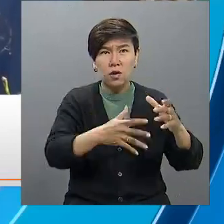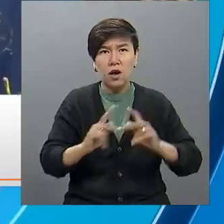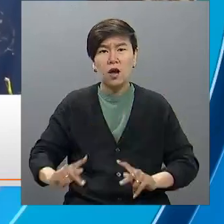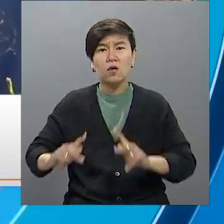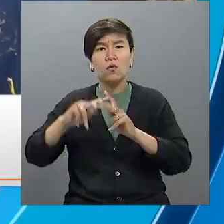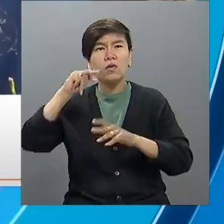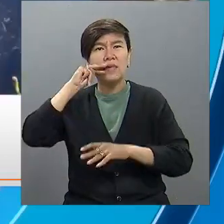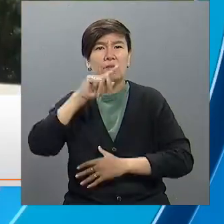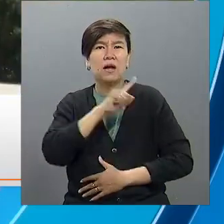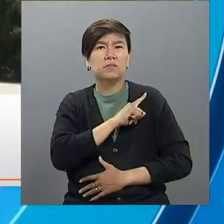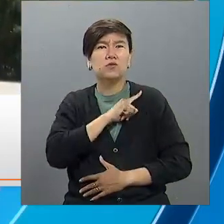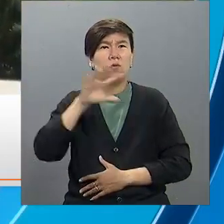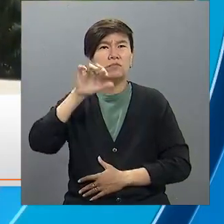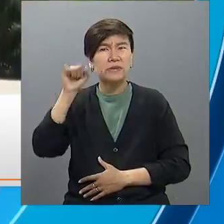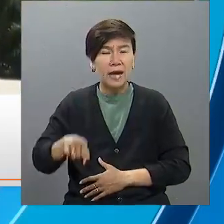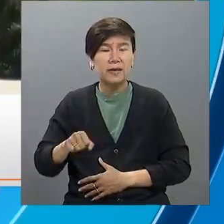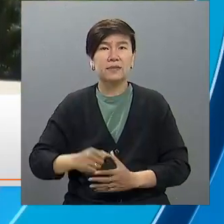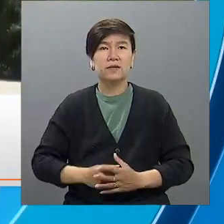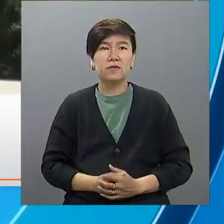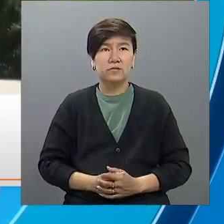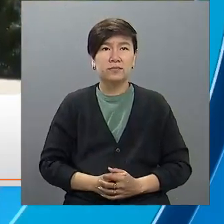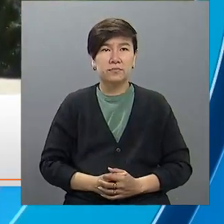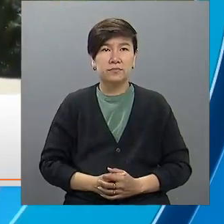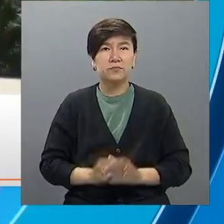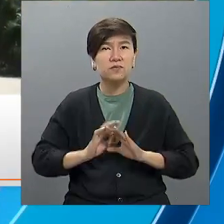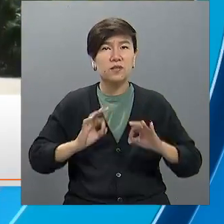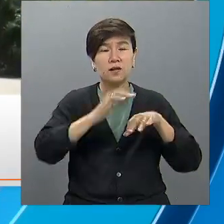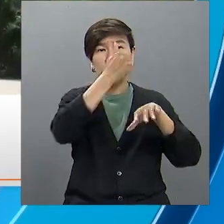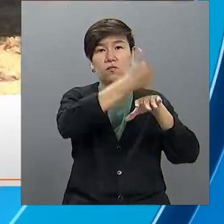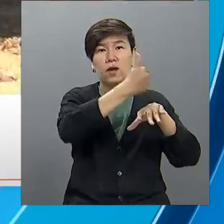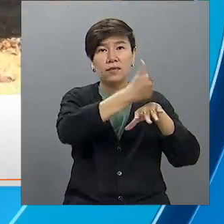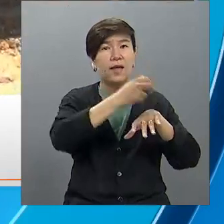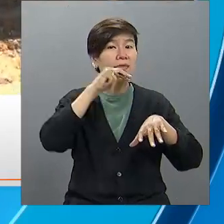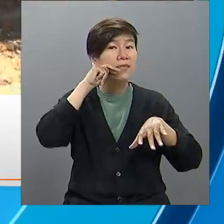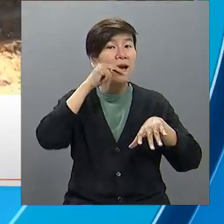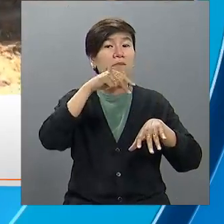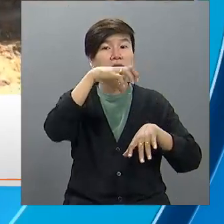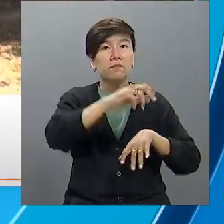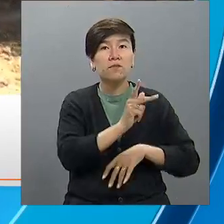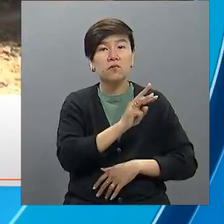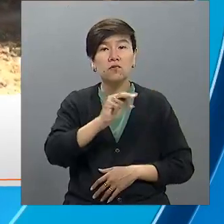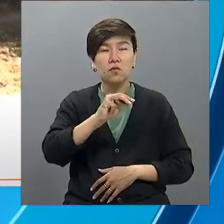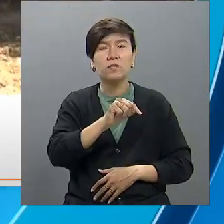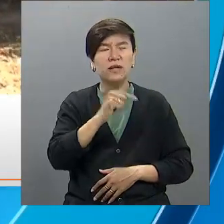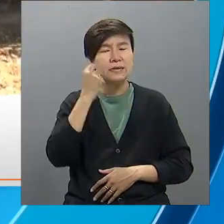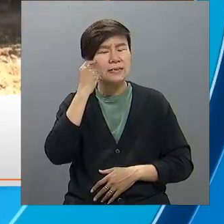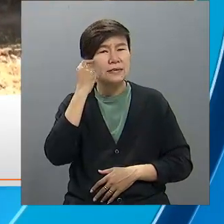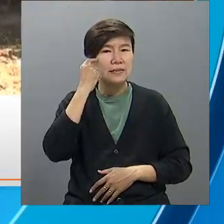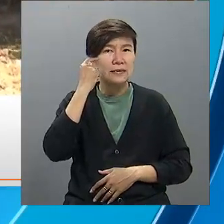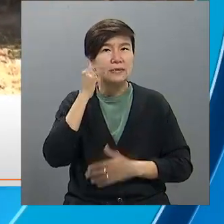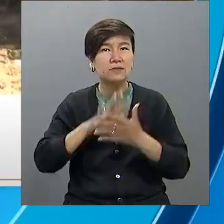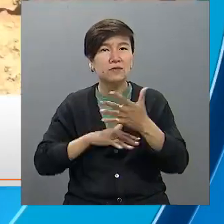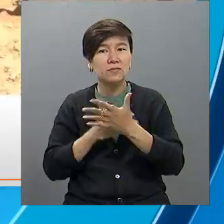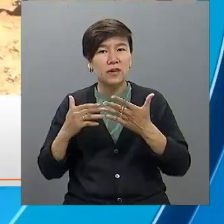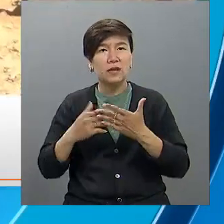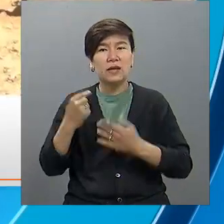แต่ทีนี้ทั้งนี้เนี่ยครับท่านอธิบดีกรมชลประทานนะครับท่านประพิจันมาเนี่ยก็ได้กำชับได้สั่งการผมบอกว่า